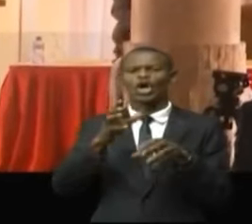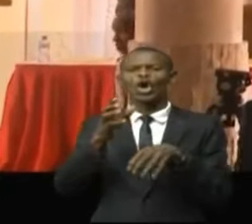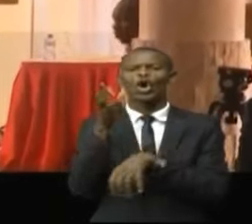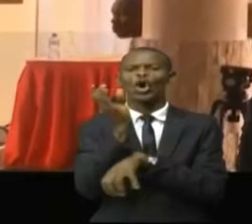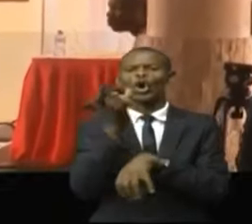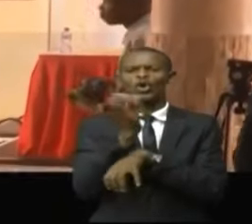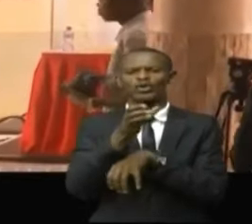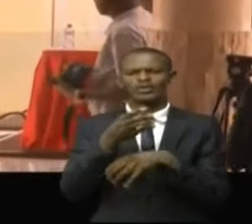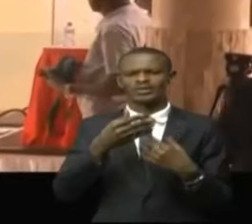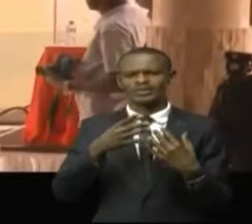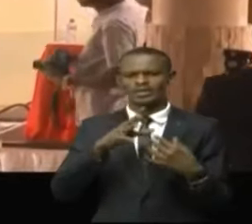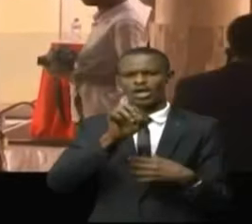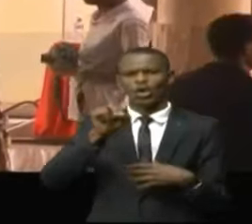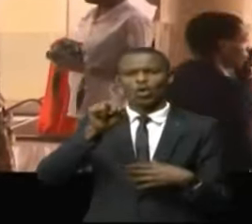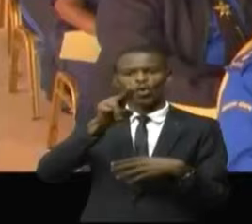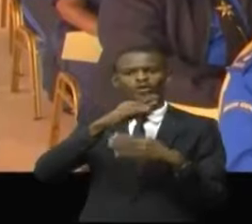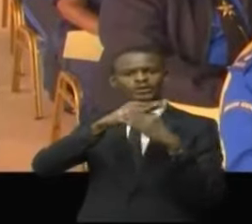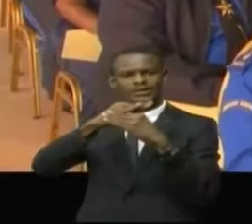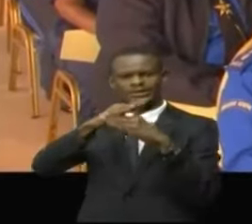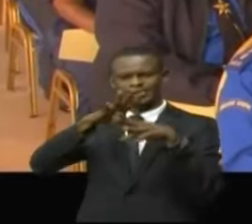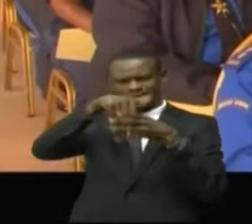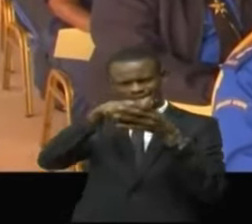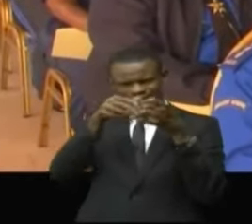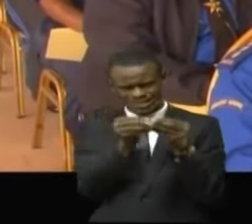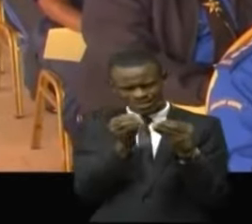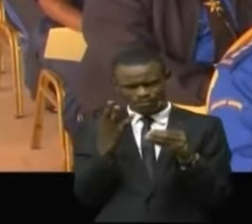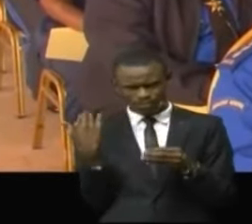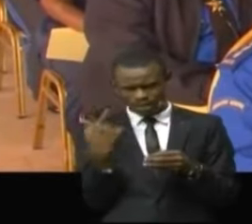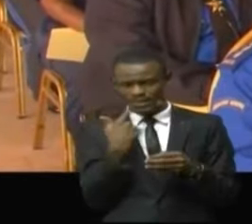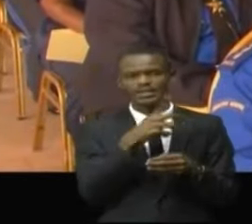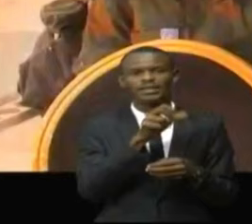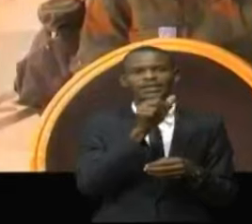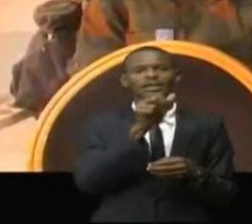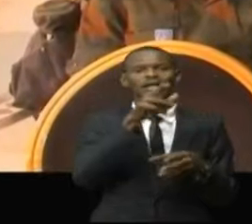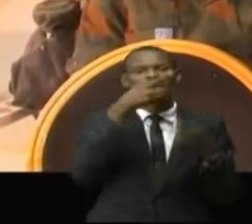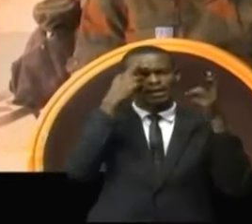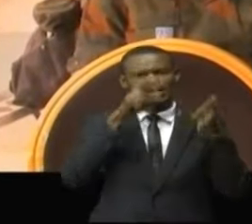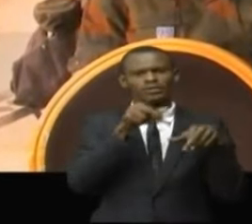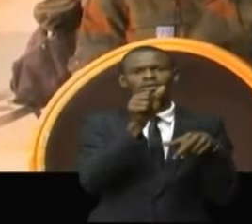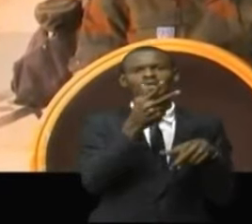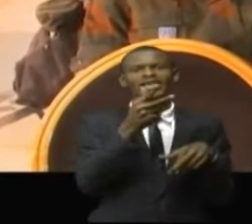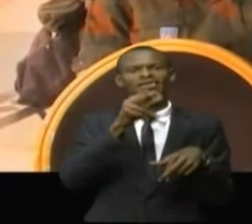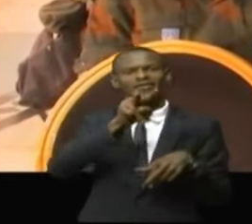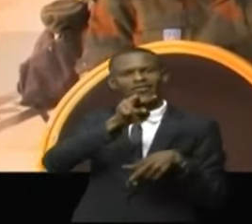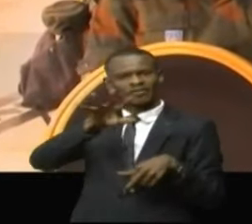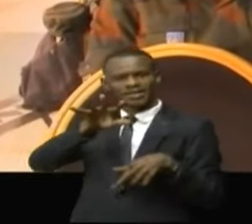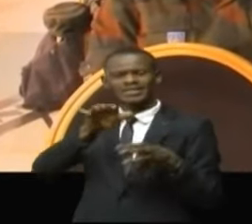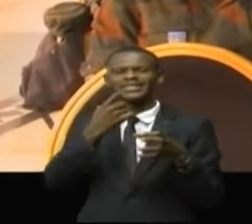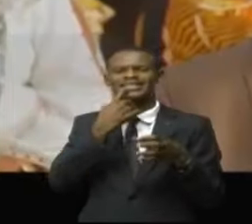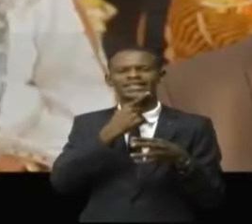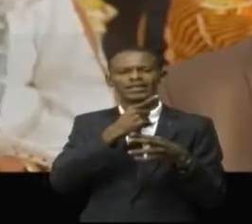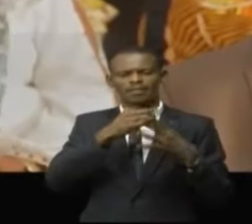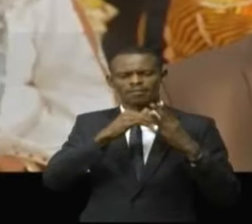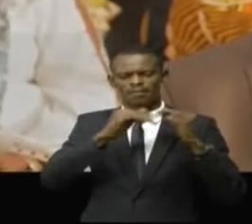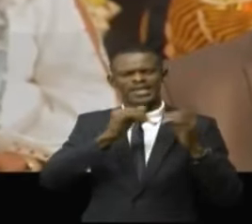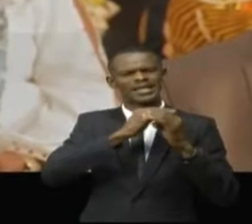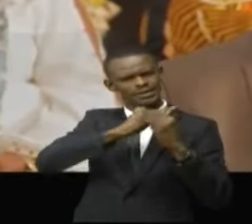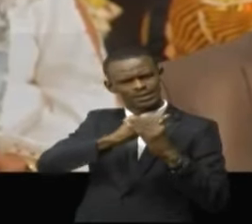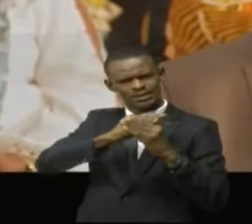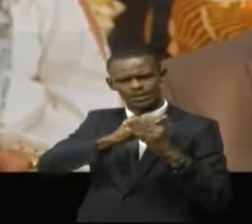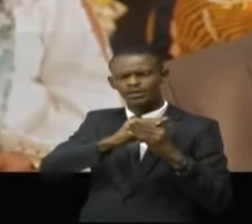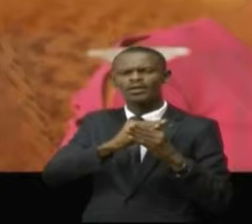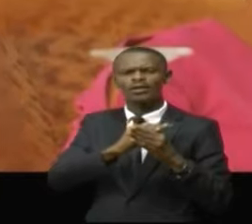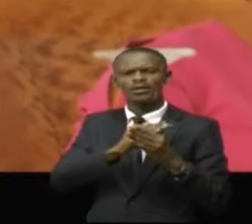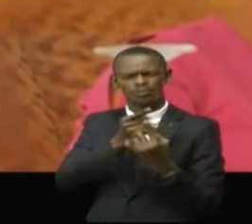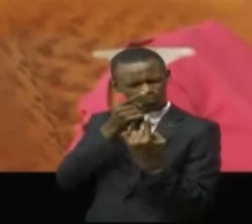de femmes. Paix et sécurité a été le cadre par excellence pour faire le point sur les avancées enregistrées.